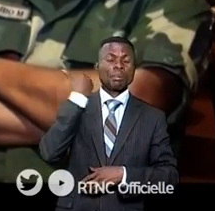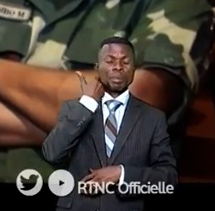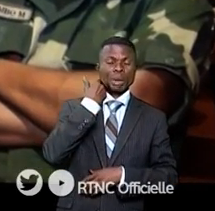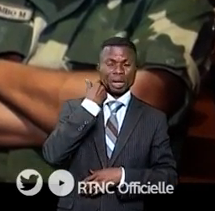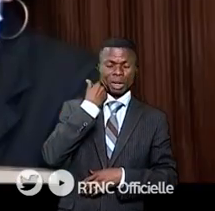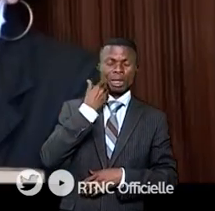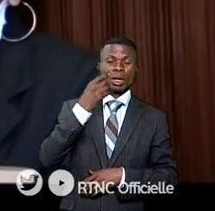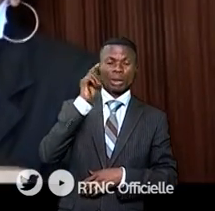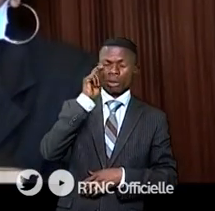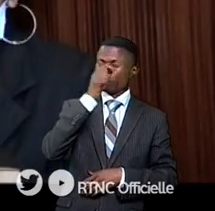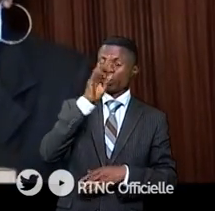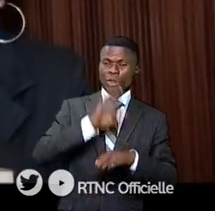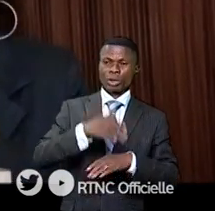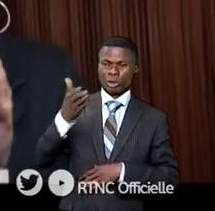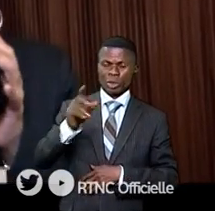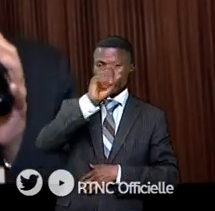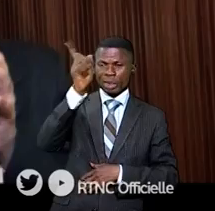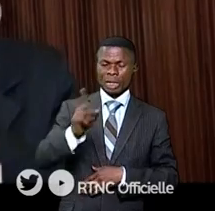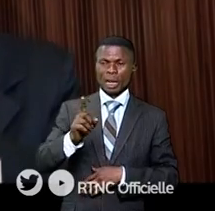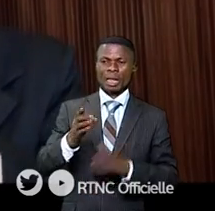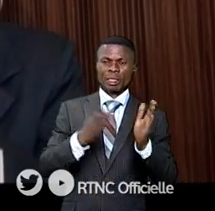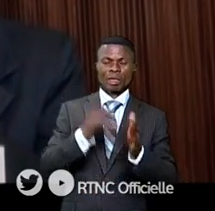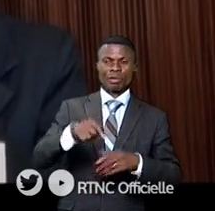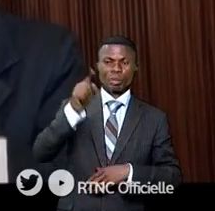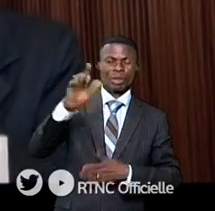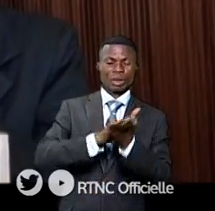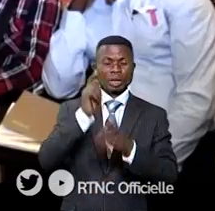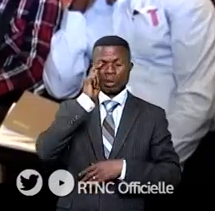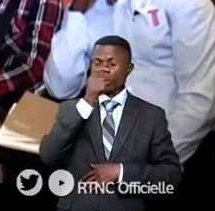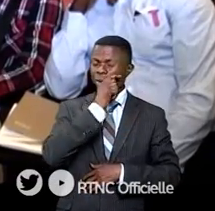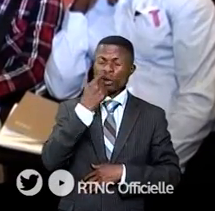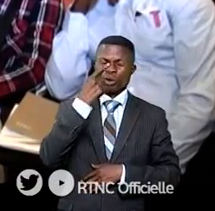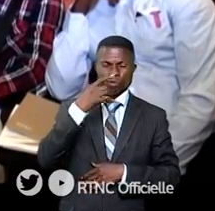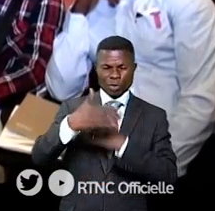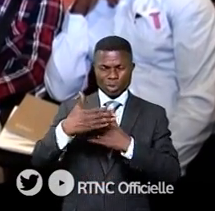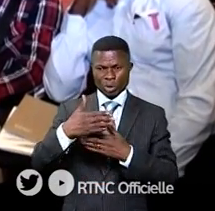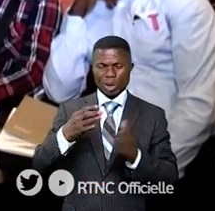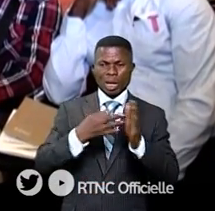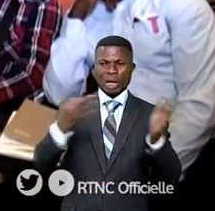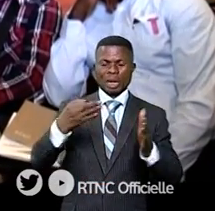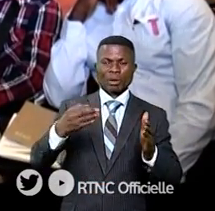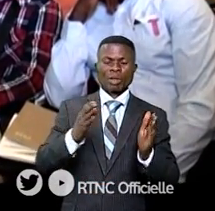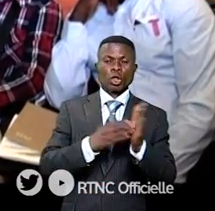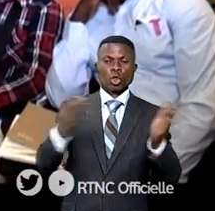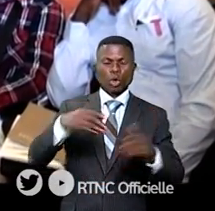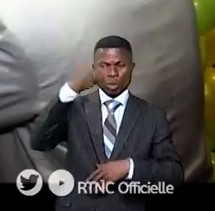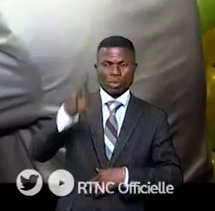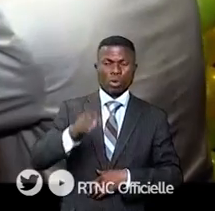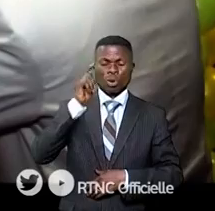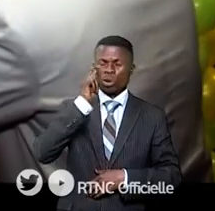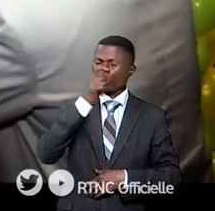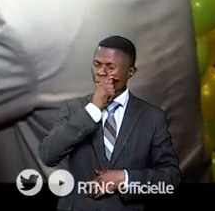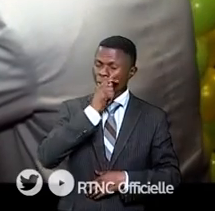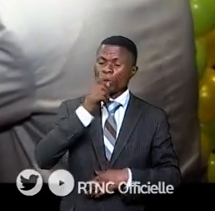basse vision ou cécité. 39 millions sont aveugles et à y voir de près, 90% des personnes aveugles